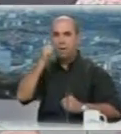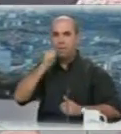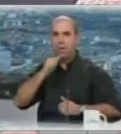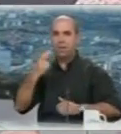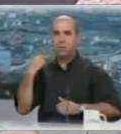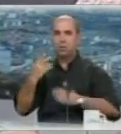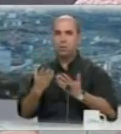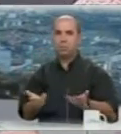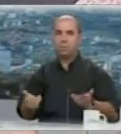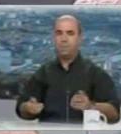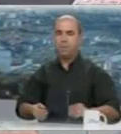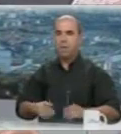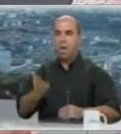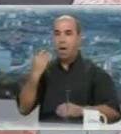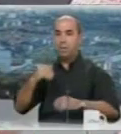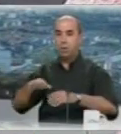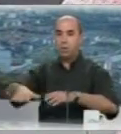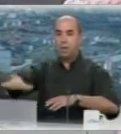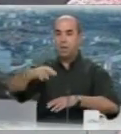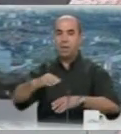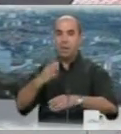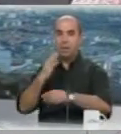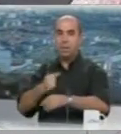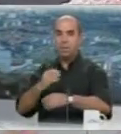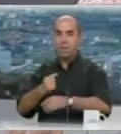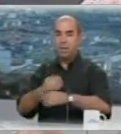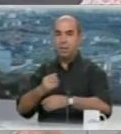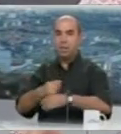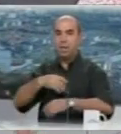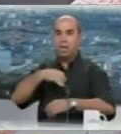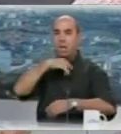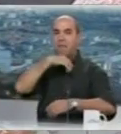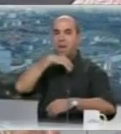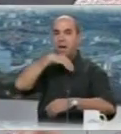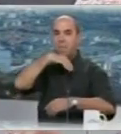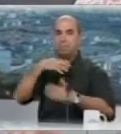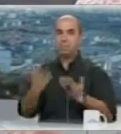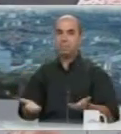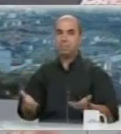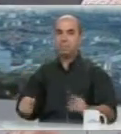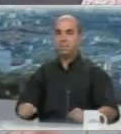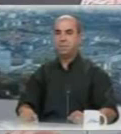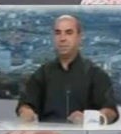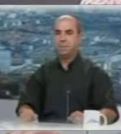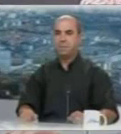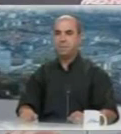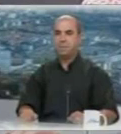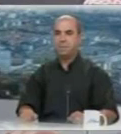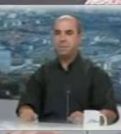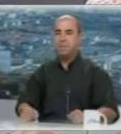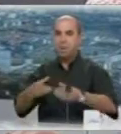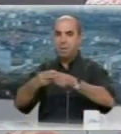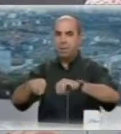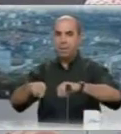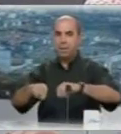بالنعام، كانت هناك حاضرة لتربية النعام بكري، كانوا حتى الشيوخ اللي كانوا تما يحكيوا لك على تربية النعام، حتى أنه البيض اللي